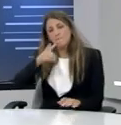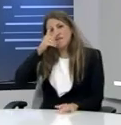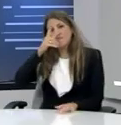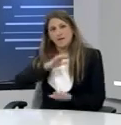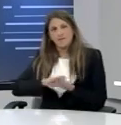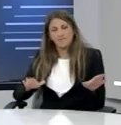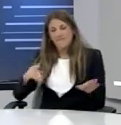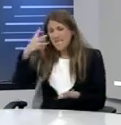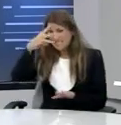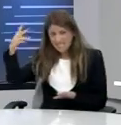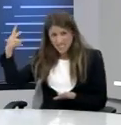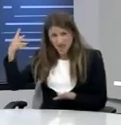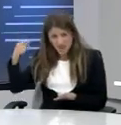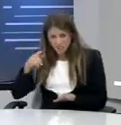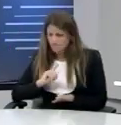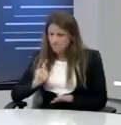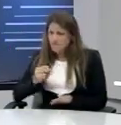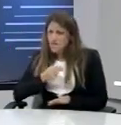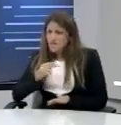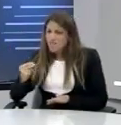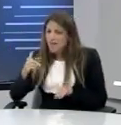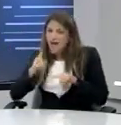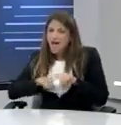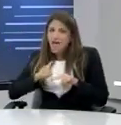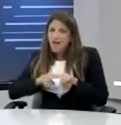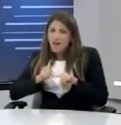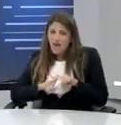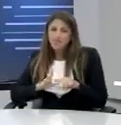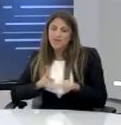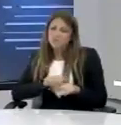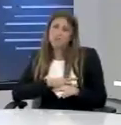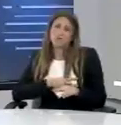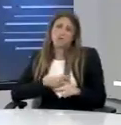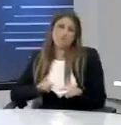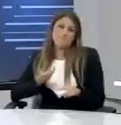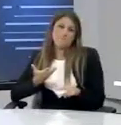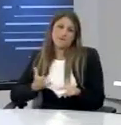Όχι γιατί ο ΣΥΡΙΖΑ, αλλά γιατί η Ελλάδα στα χρόνια μας ήταν στη σωστή πλευρά της ιστορίας.